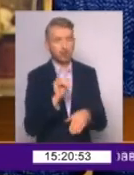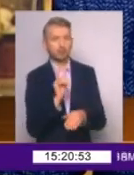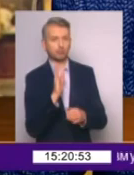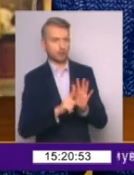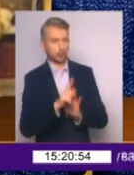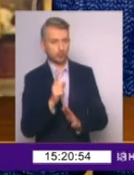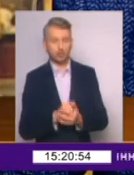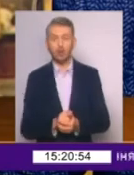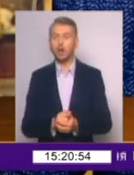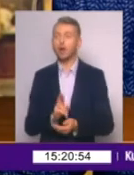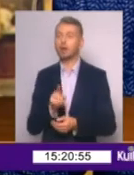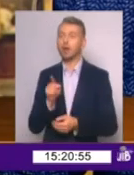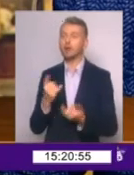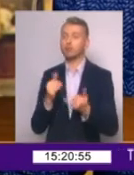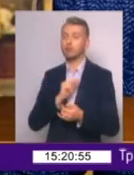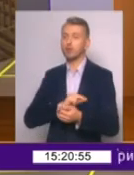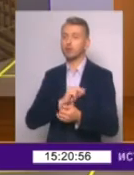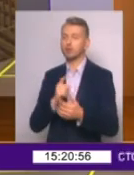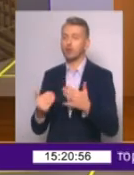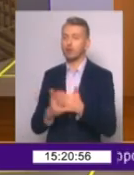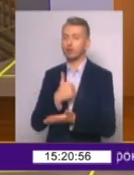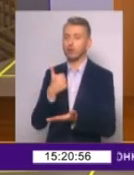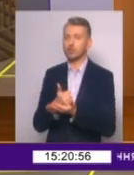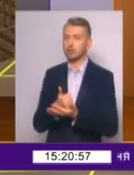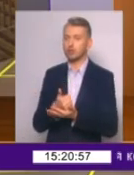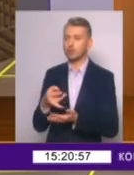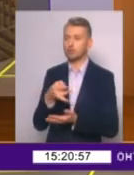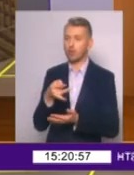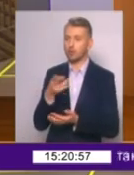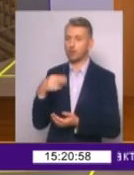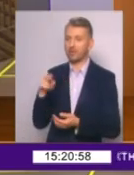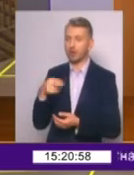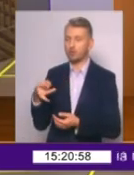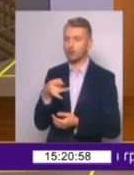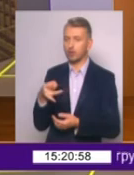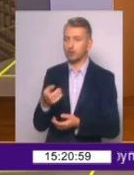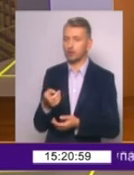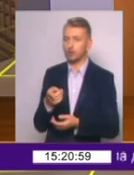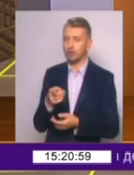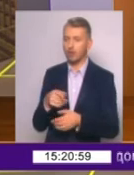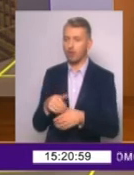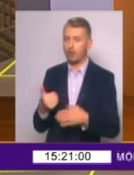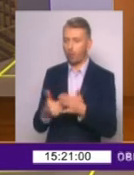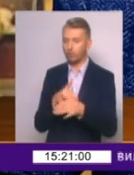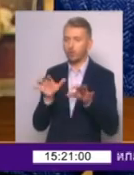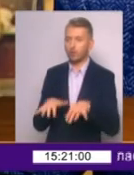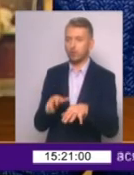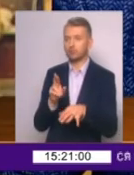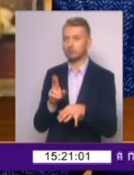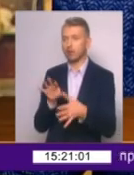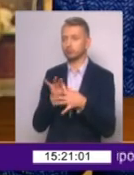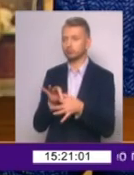А як вам зараз працюється з новим очільником Деснянської державної адміністрації? Ви знаєте, я з